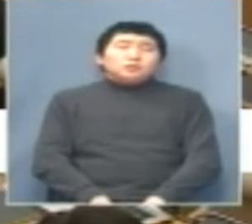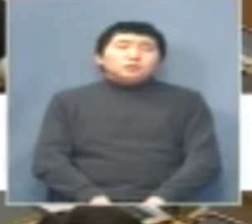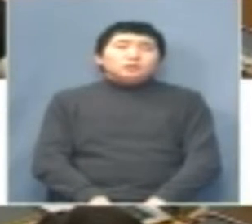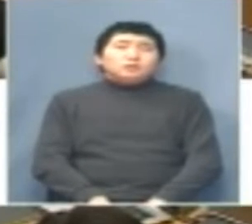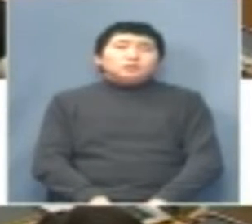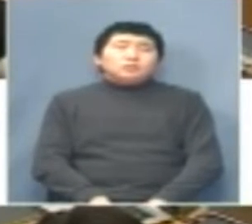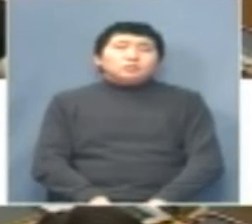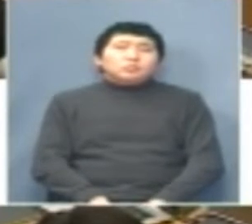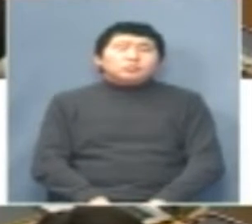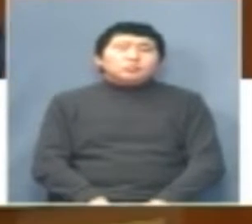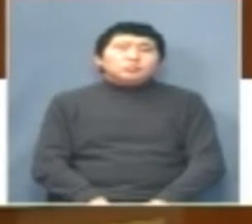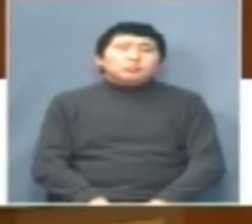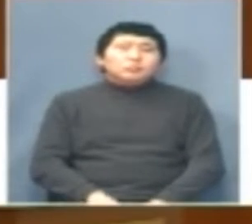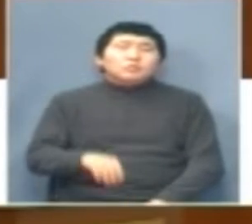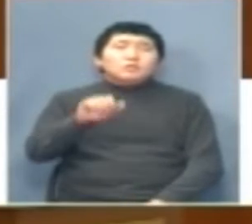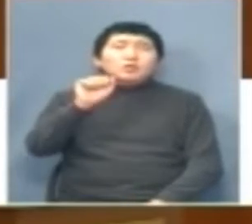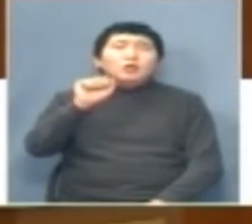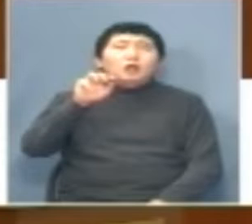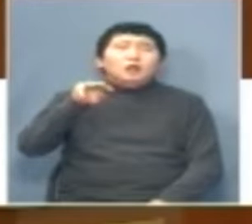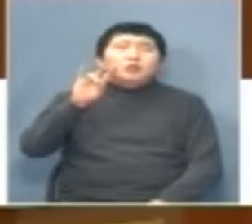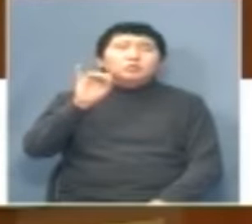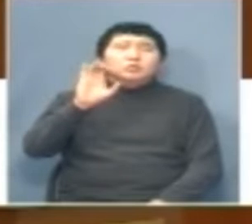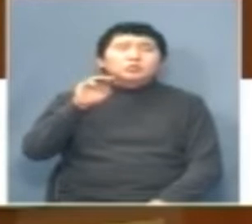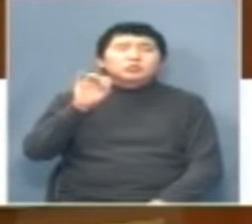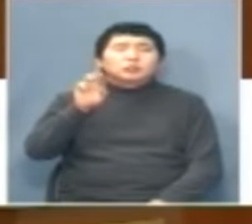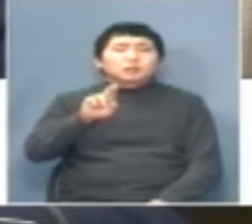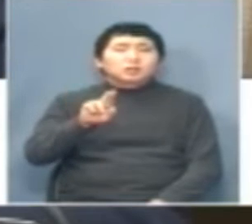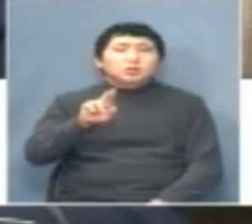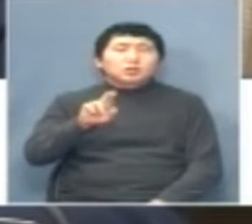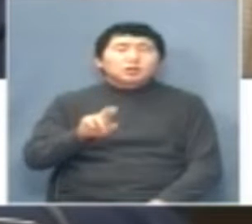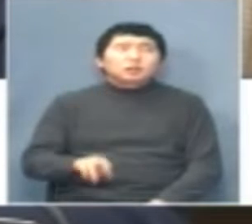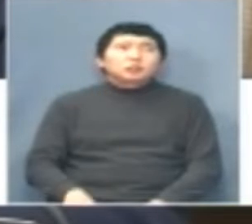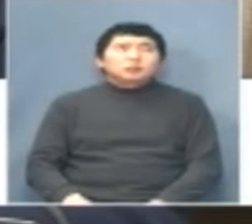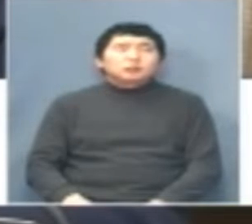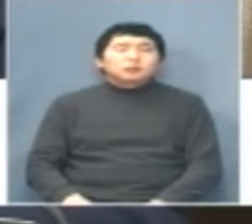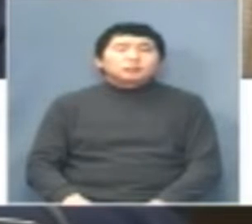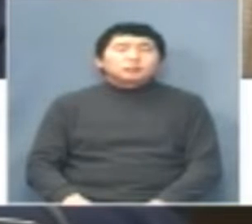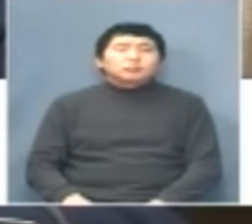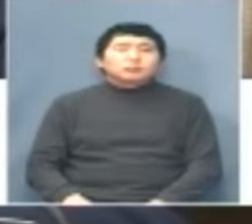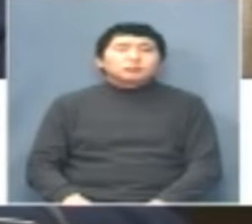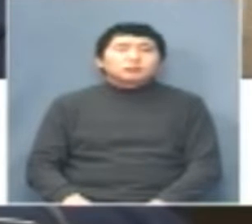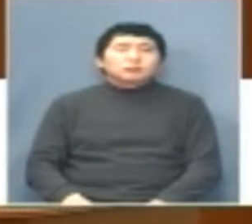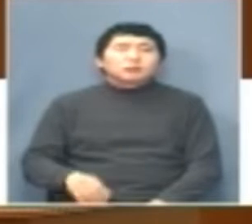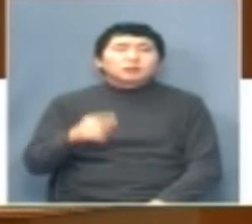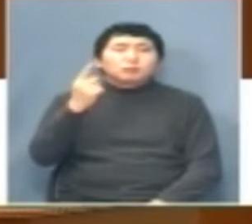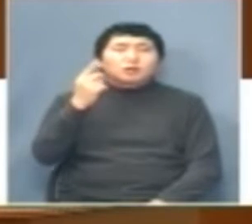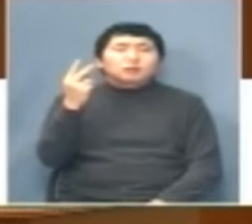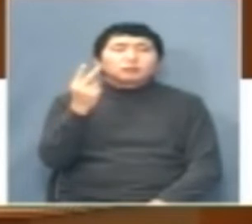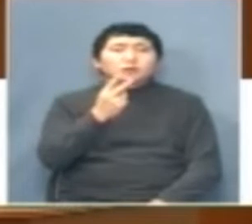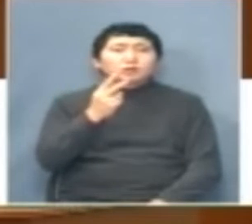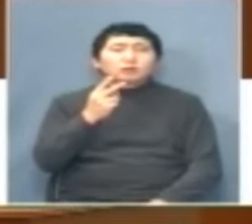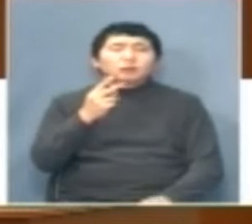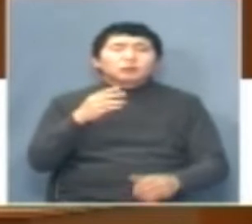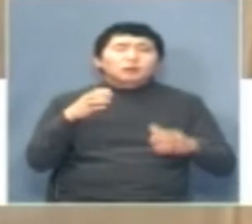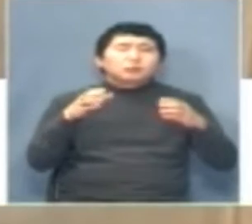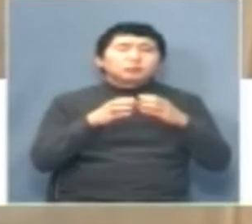Бұл 9-ші амнистия артықшылығы әлеуметтік осал санаттағыларға жеңілдік көптеу. Ардагерлер, егдекісілер, бірінші және екінші топтағы мүгедектер еркіндікке